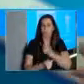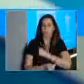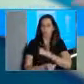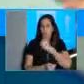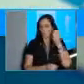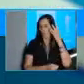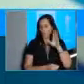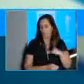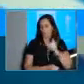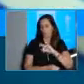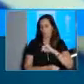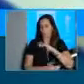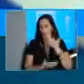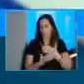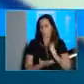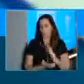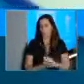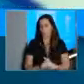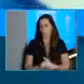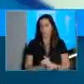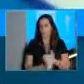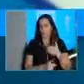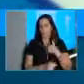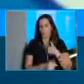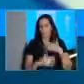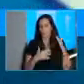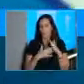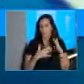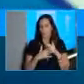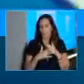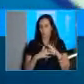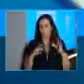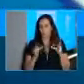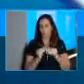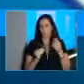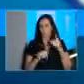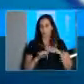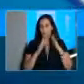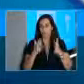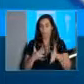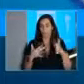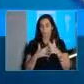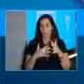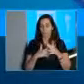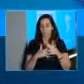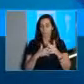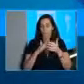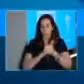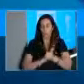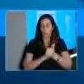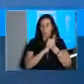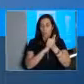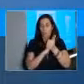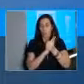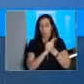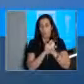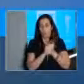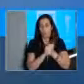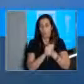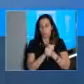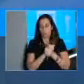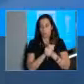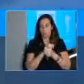דתה. והעובדות לא מעניינות. כן, אנחנו סקרנו באמצעות אחד ממכוני הסקרים המובילים